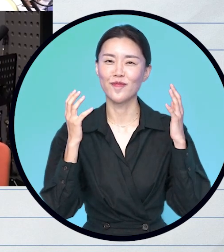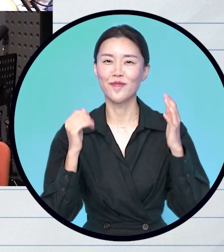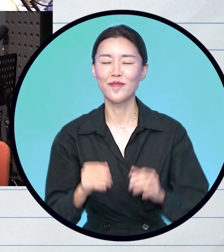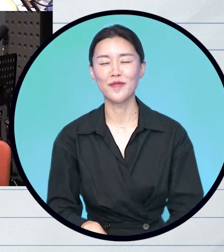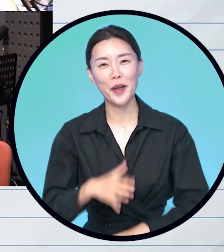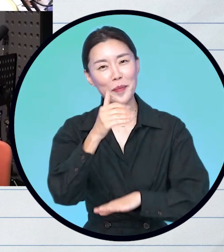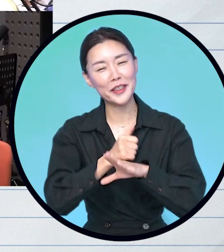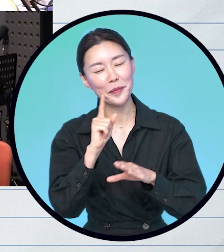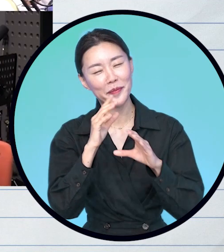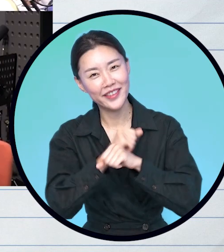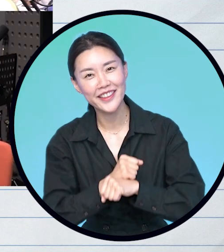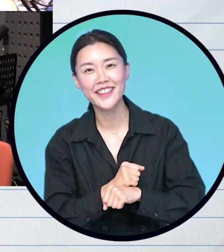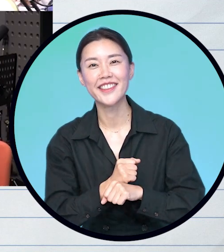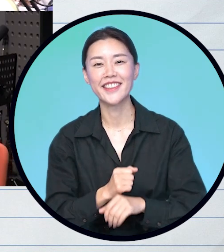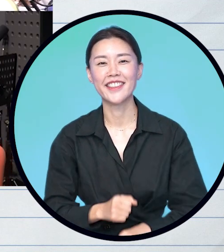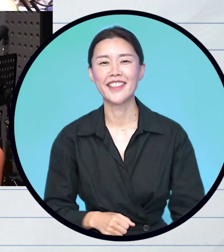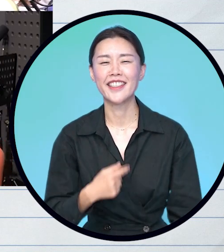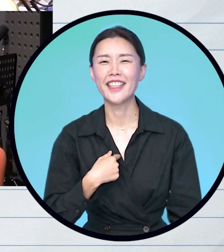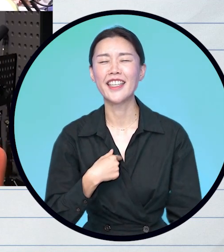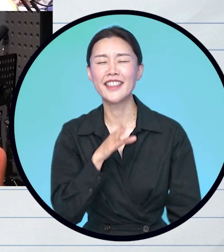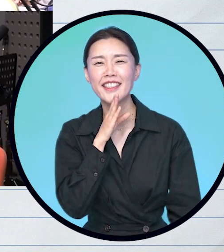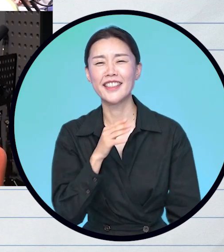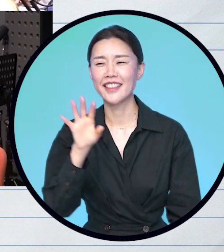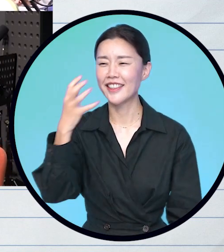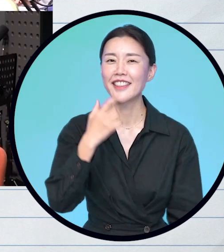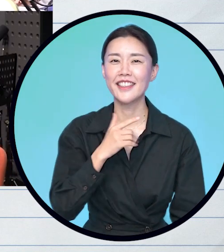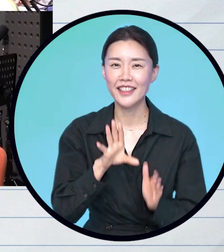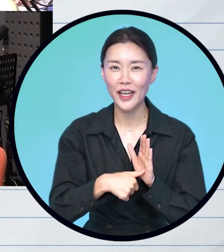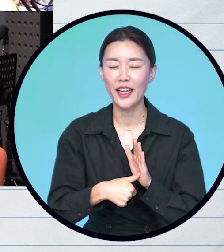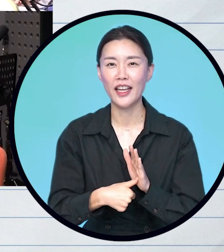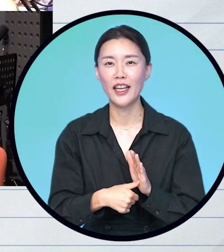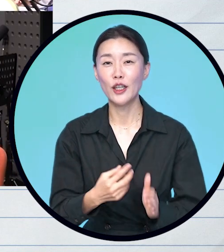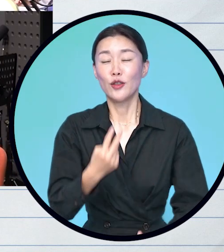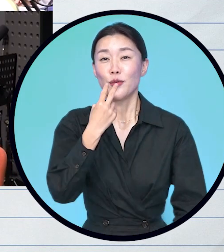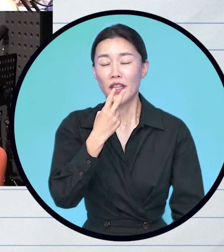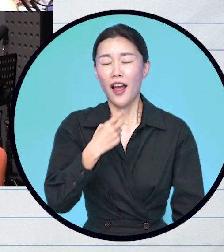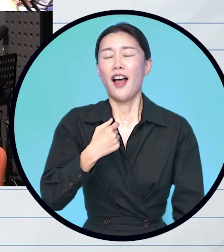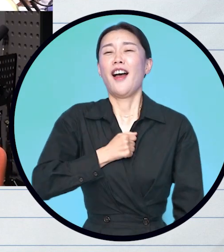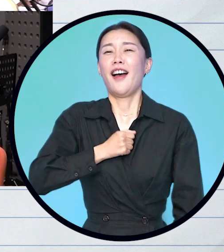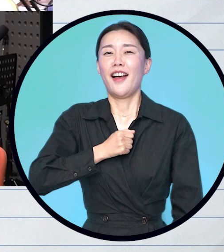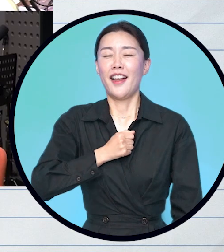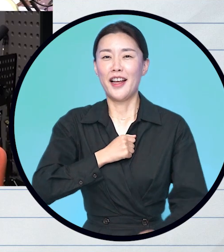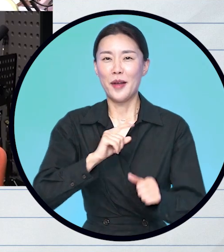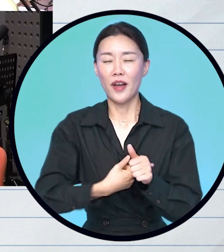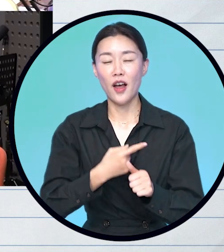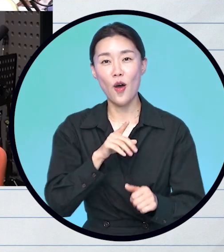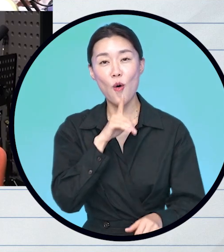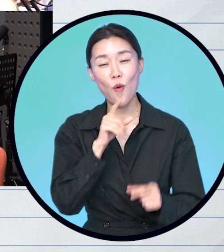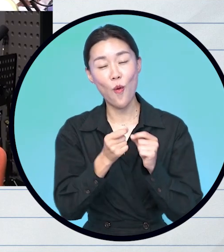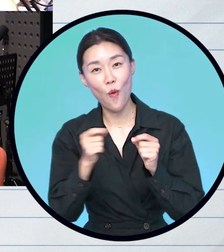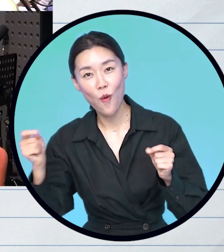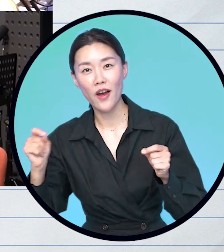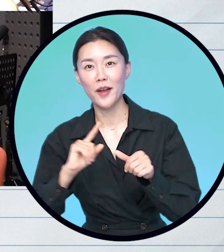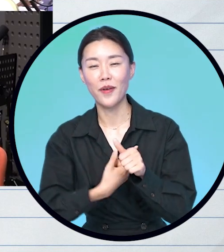약간 마지막에 찐 숨까지. 제가 실제로 할 때 좋은데요? 최고다. 숨이 가파갖고. 하긴 이게 꽤 길어요. 네, 길어갖고